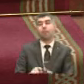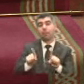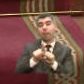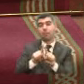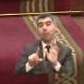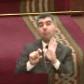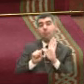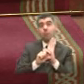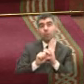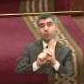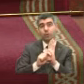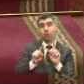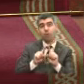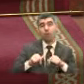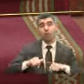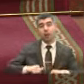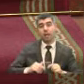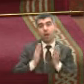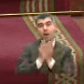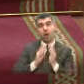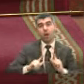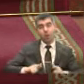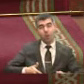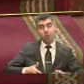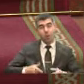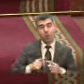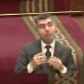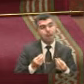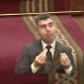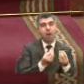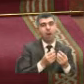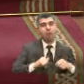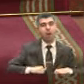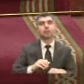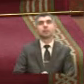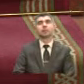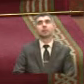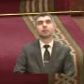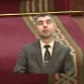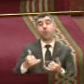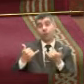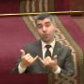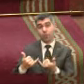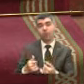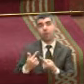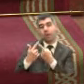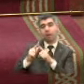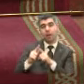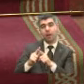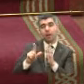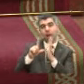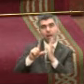فيه لوزارة التربية الوطنية والتعليم العالي، والسيد الوزير راه معنا. وبالتالي اليوم مع إنزال قانون الإطار مع